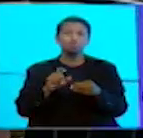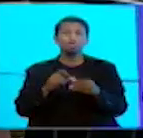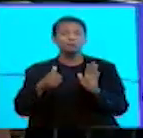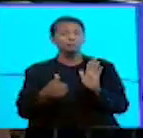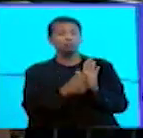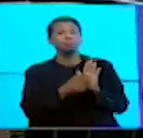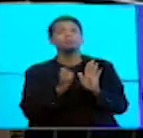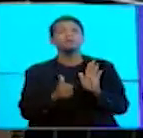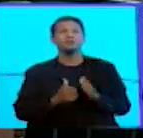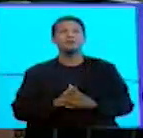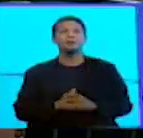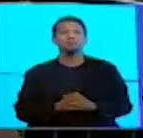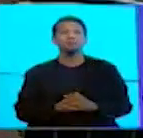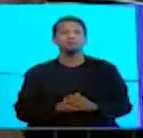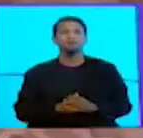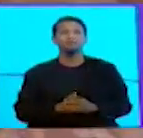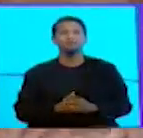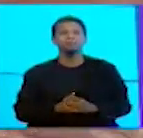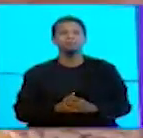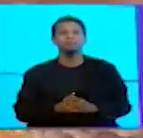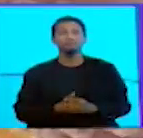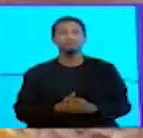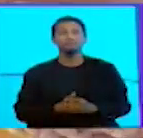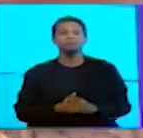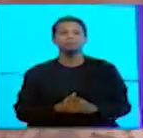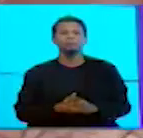untuk RCTI melaporkan.